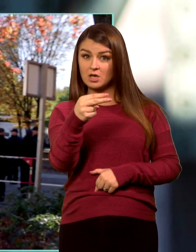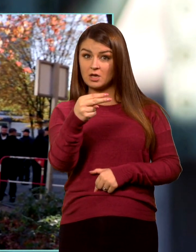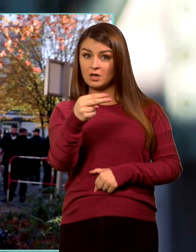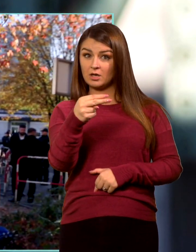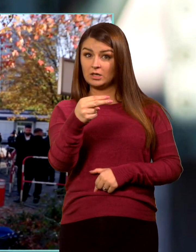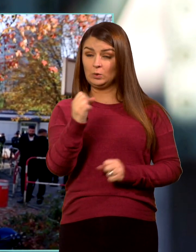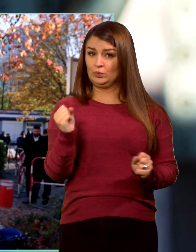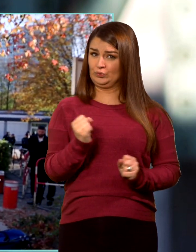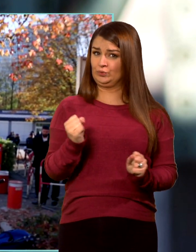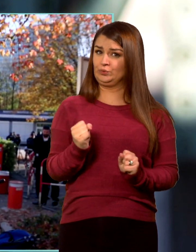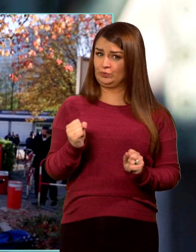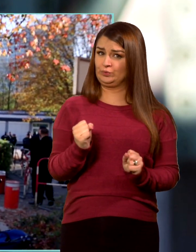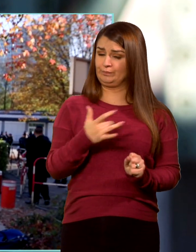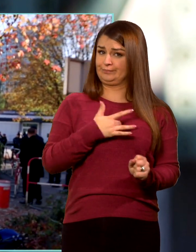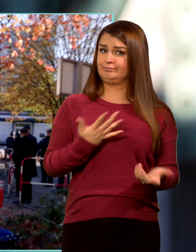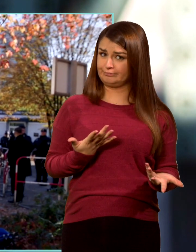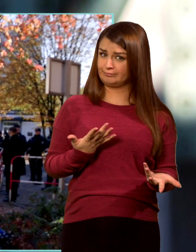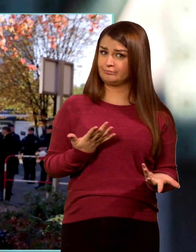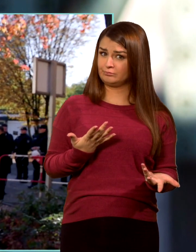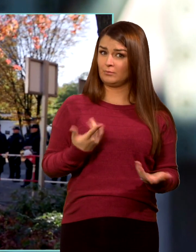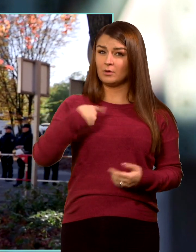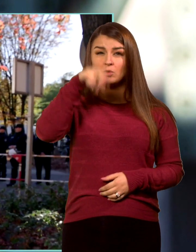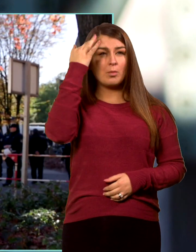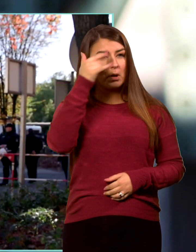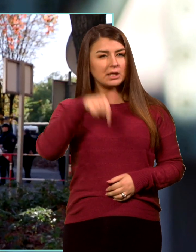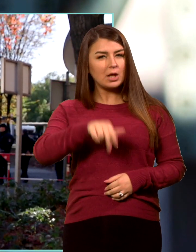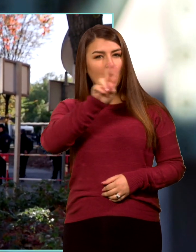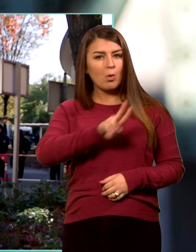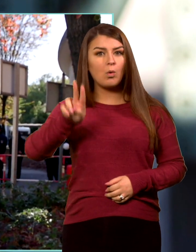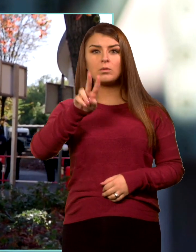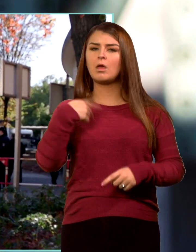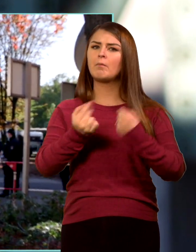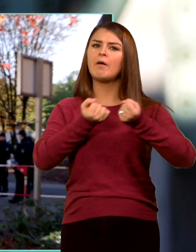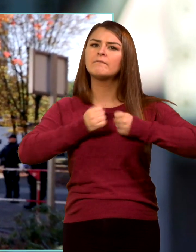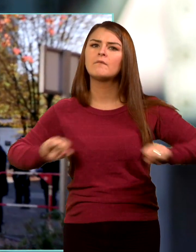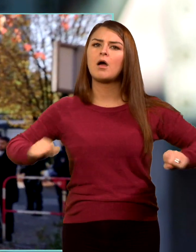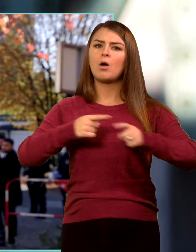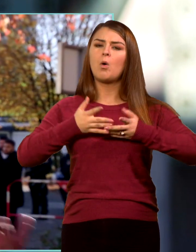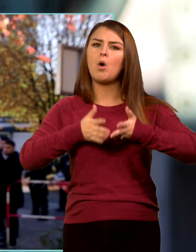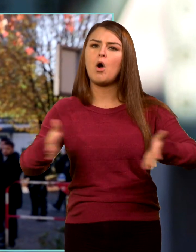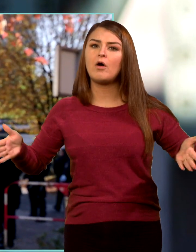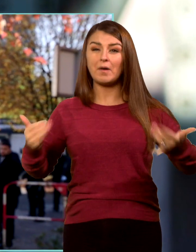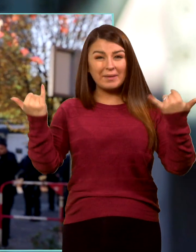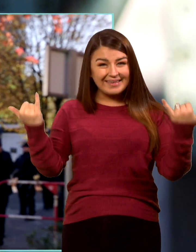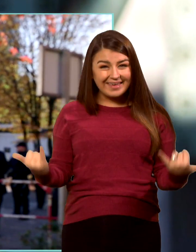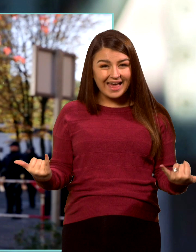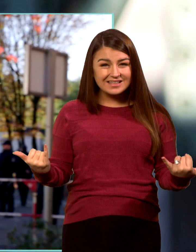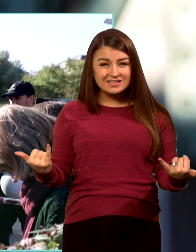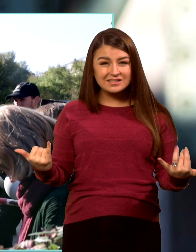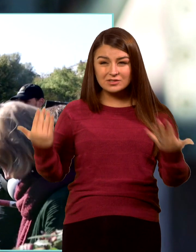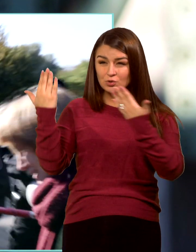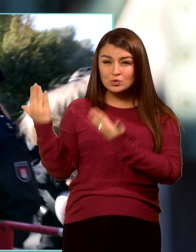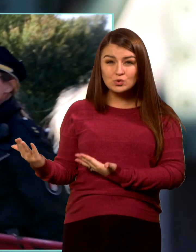ziemlich befremdlich. Wenn ich mir vorstelle, die Uni ist für mich ein Ort, der immer ziemlich frei und offen ist, aber jetzt ja offenbar